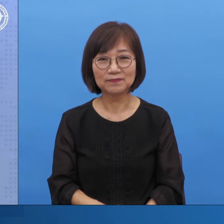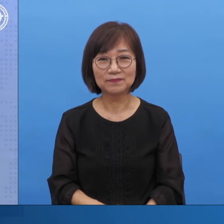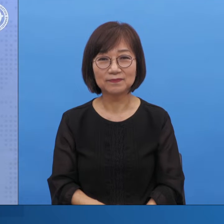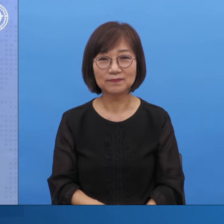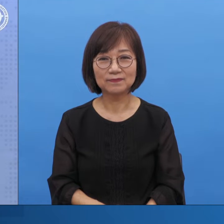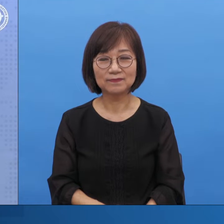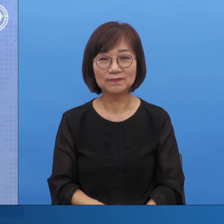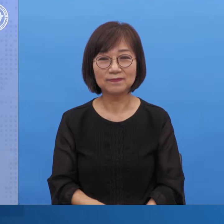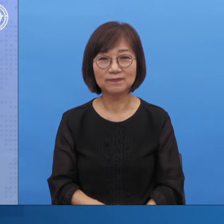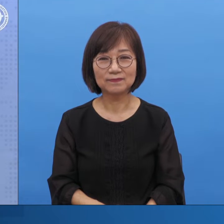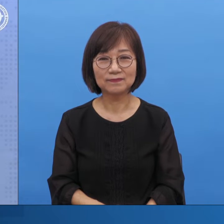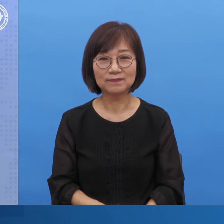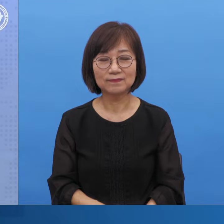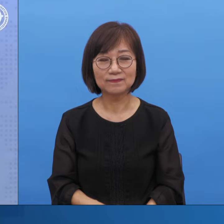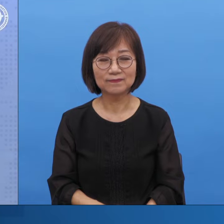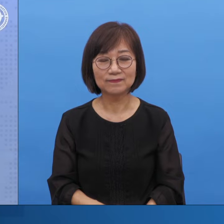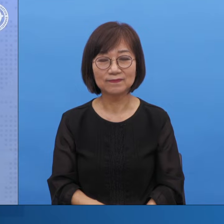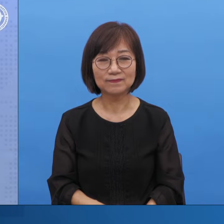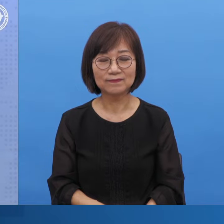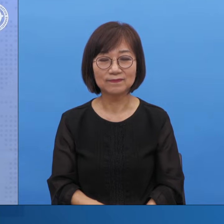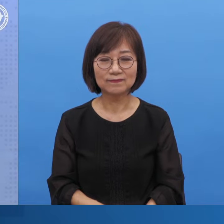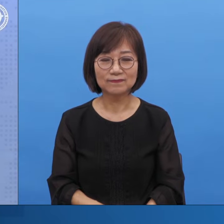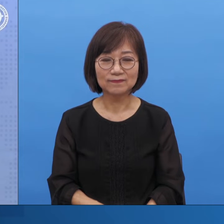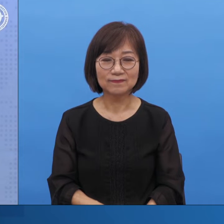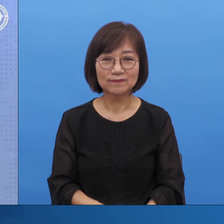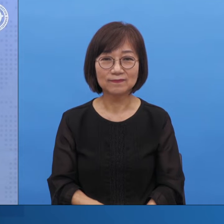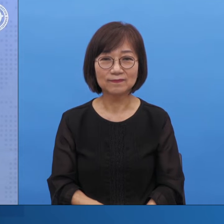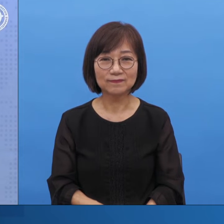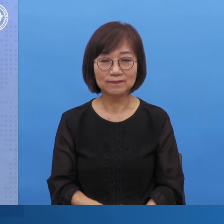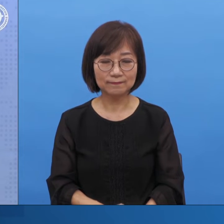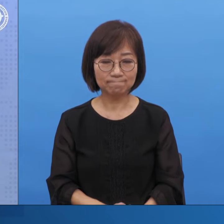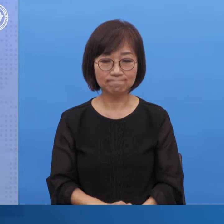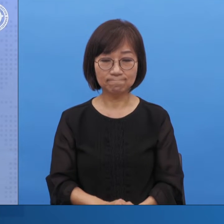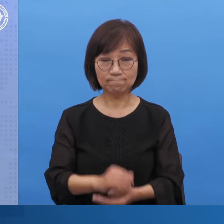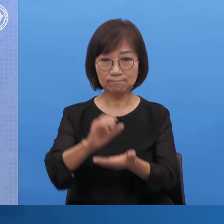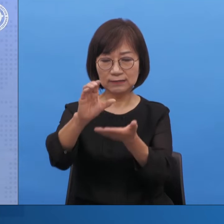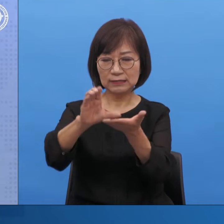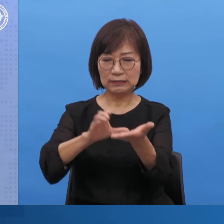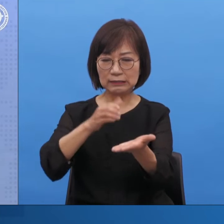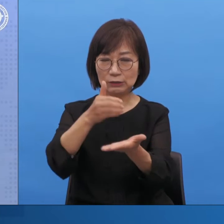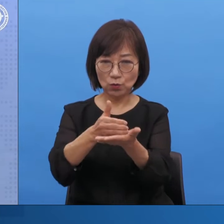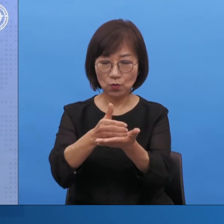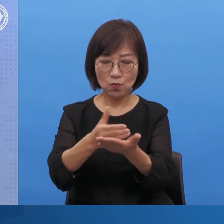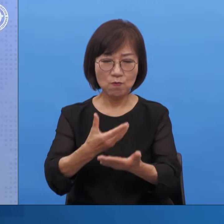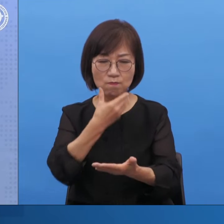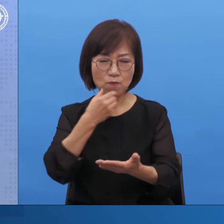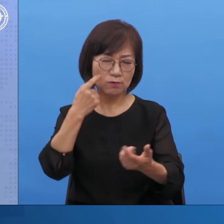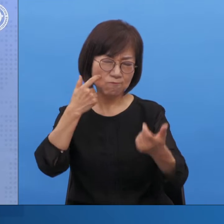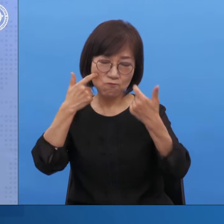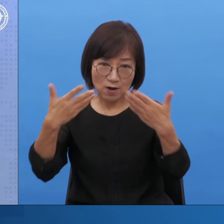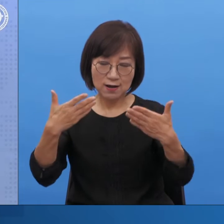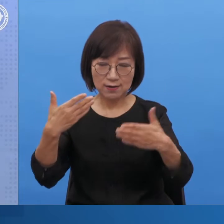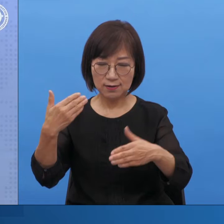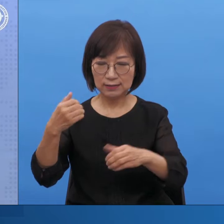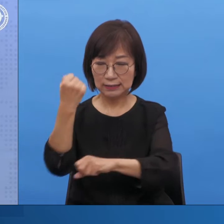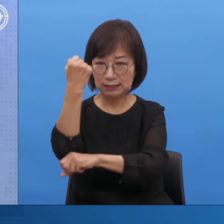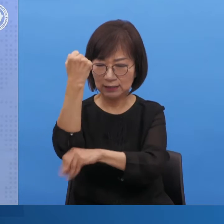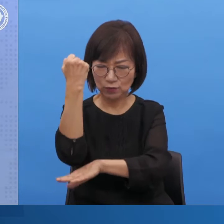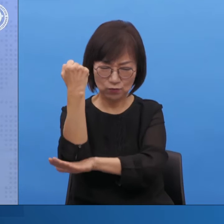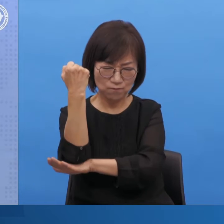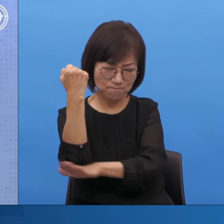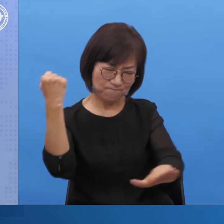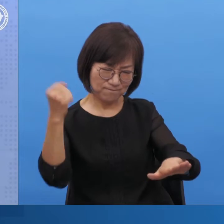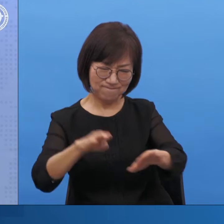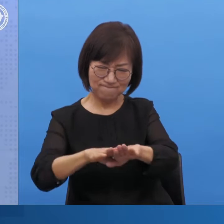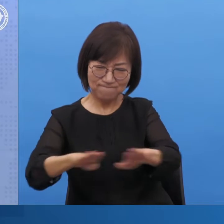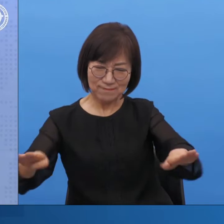저 교인들 이용하거나 문제 삼거나 뭐 그래 안 해요. 그렇죠. 할 수가 없는 거지. A true pastor who has realized this gospel and has made